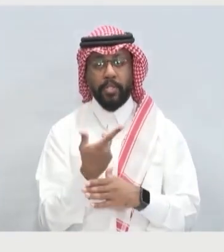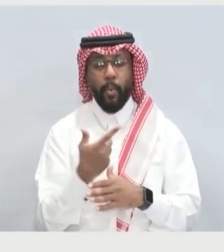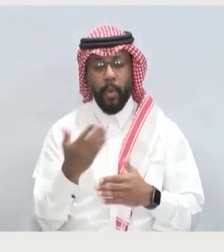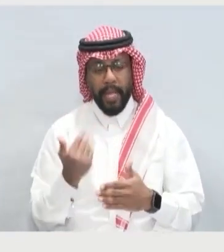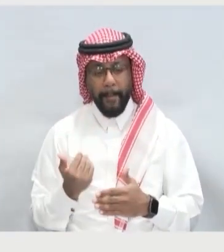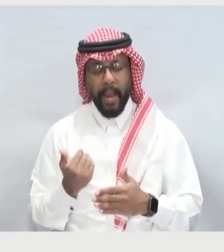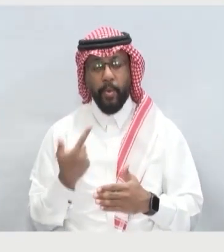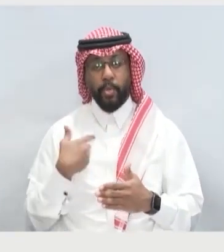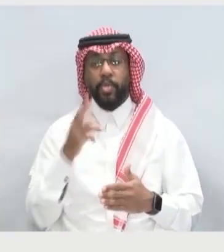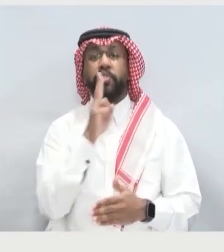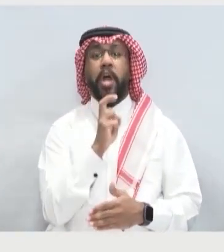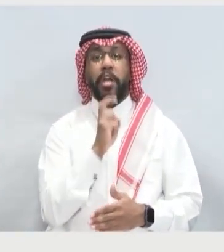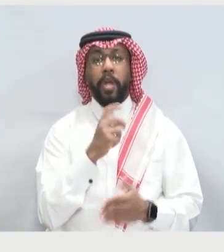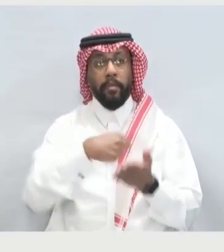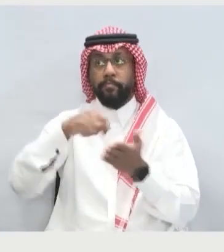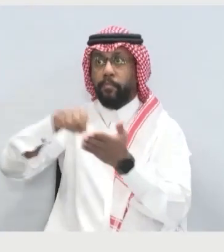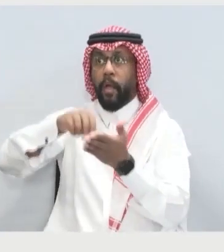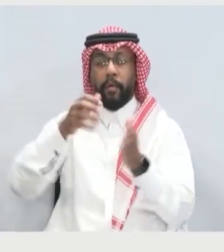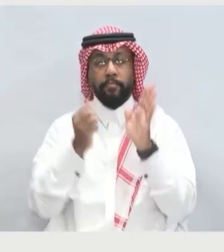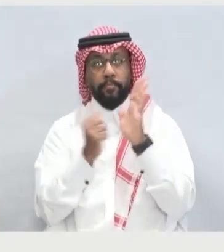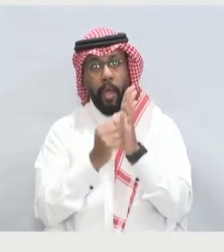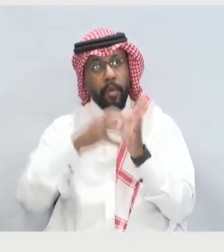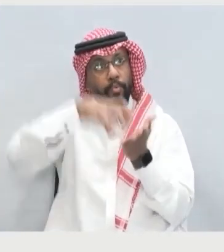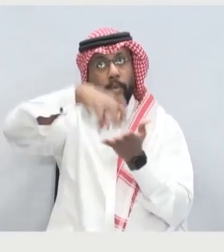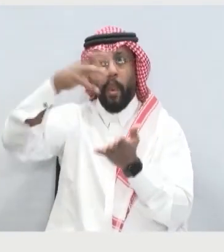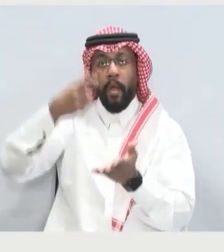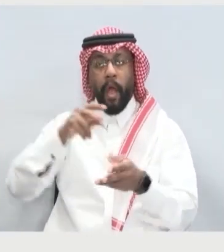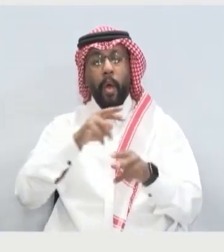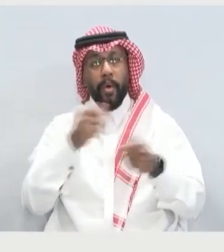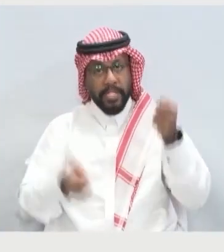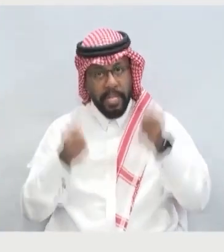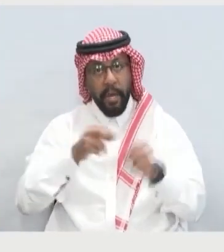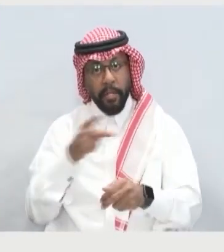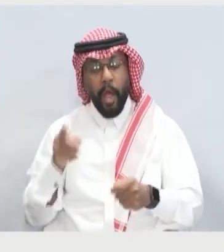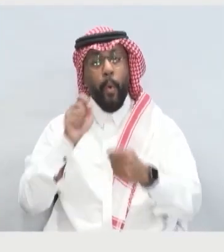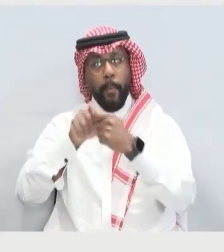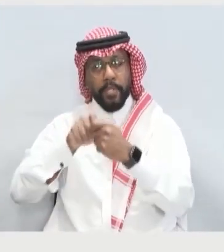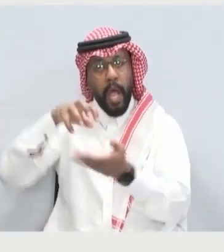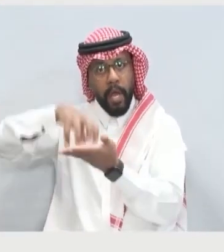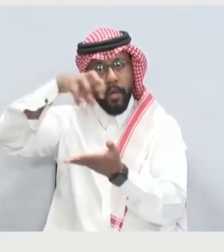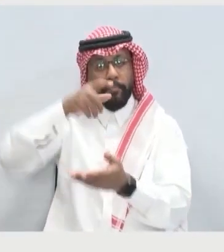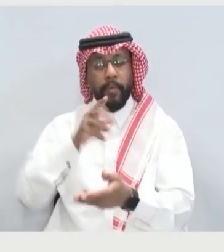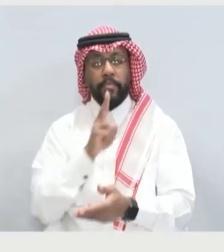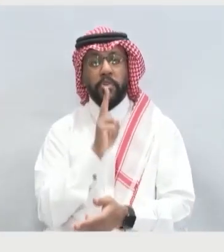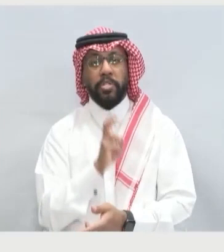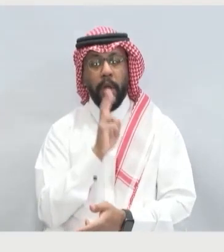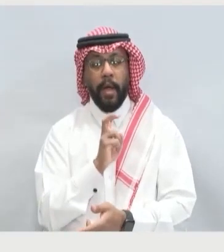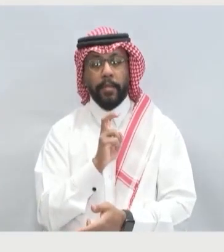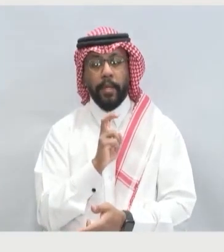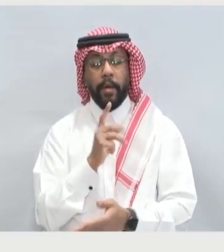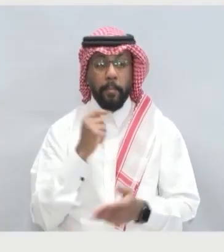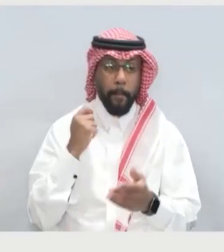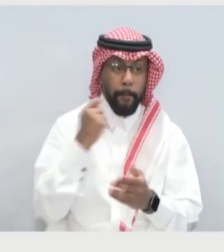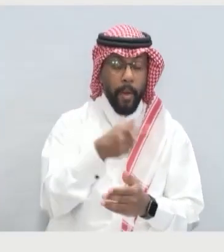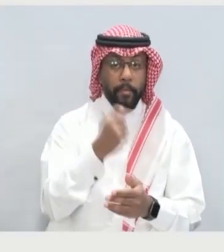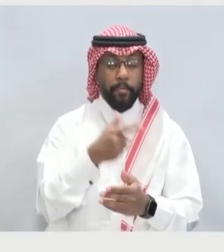مرافق هي تقوم باستئجار او معدات او مصانع وبالتالي هي ايضا سيكون لها نفس المعنى فيما يتعلق